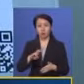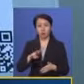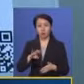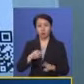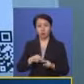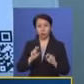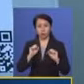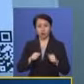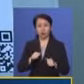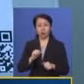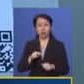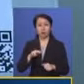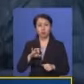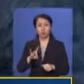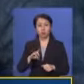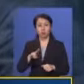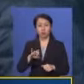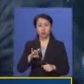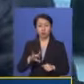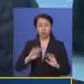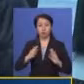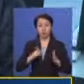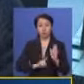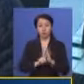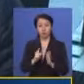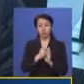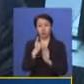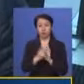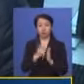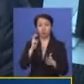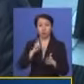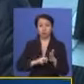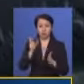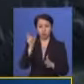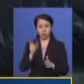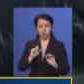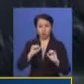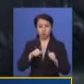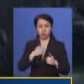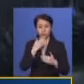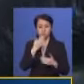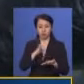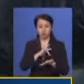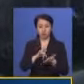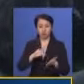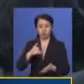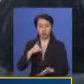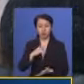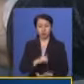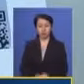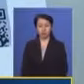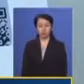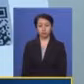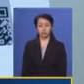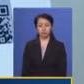iSalik, которое можно скачать в App Store и Play Market. В случае возникновения вопросов по налогам физических лиц можно обратиться в